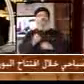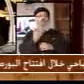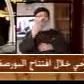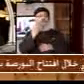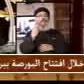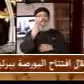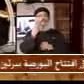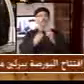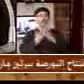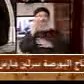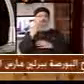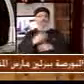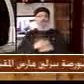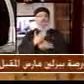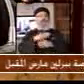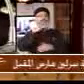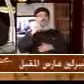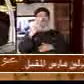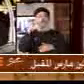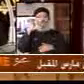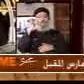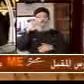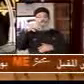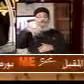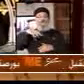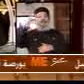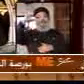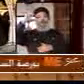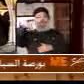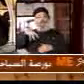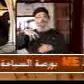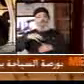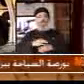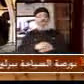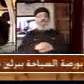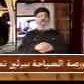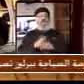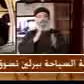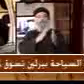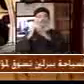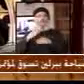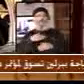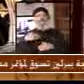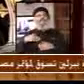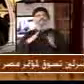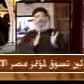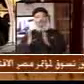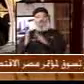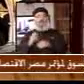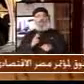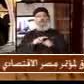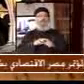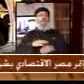لإشباع الجموع. معجزة تمت في اليهودية، واليهودية يعني جنوب فلسطين، ودي